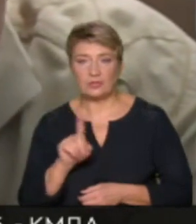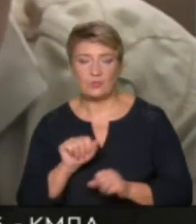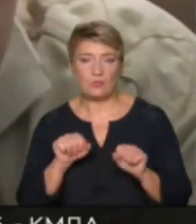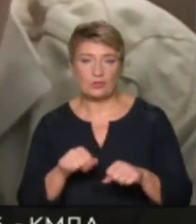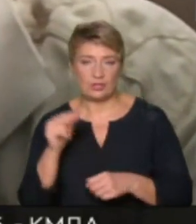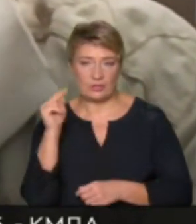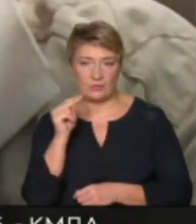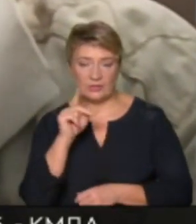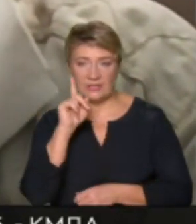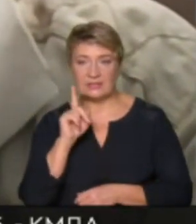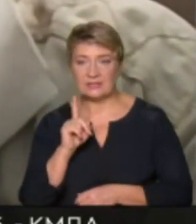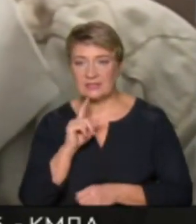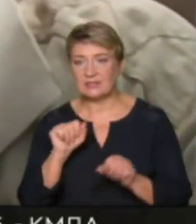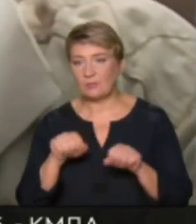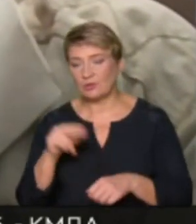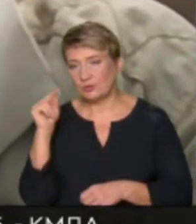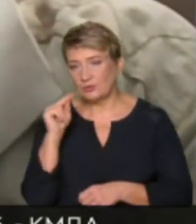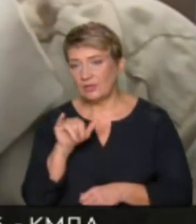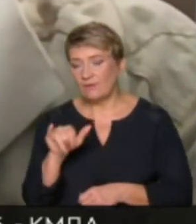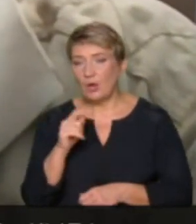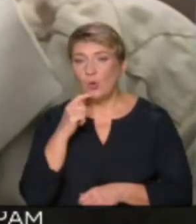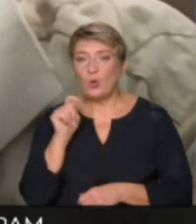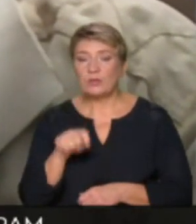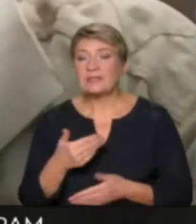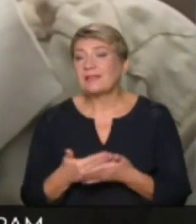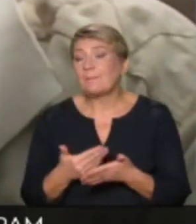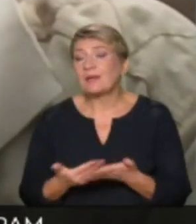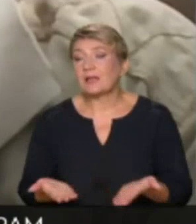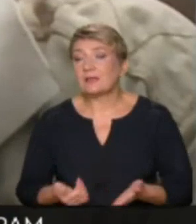много чему израильская армия может научиться украинской армии. Например?